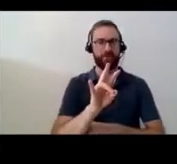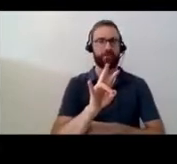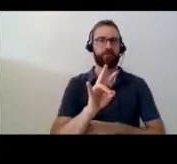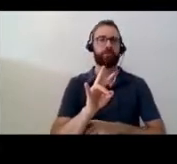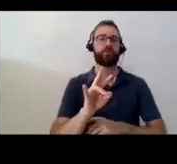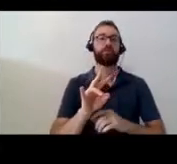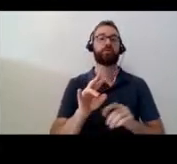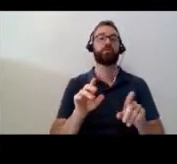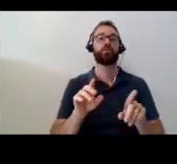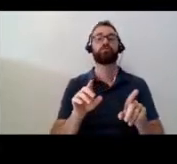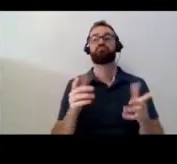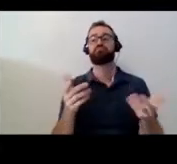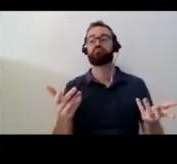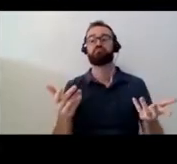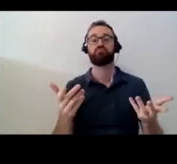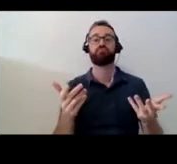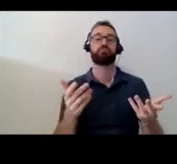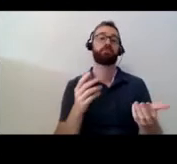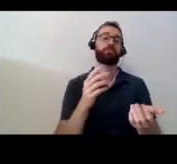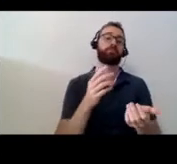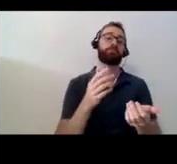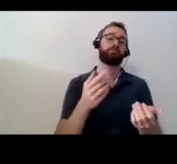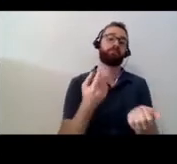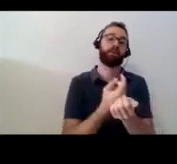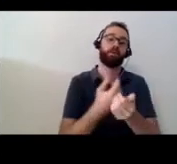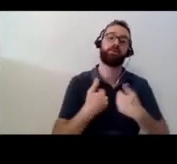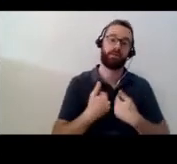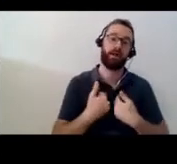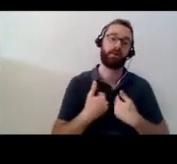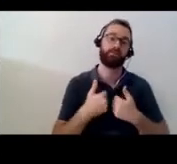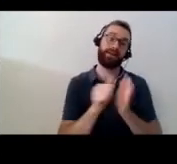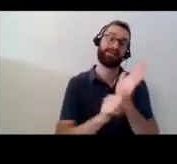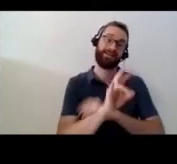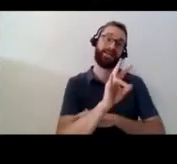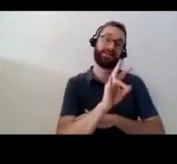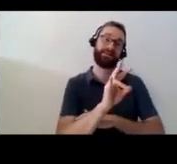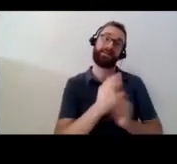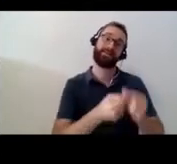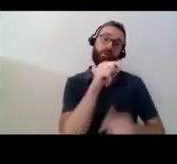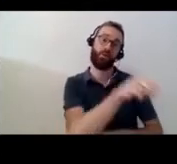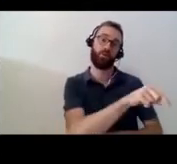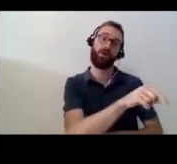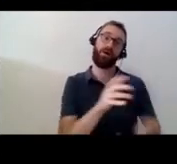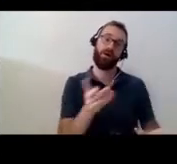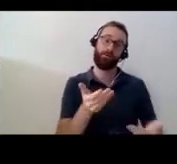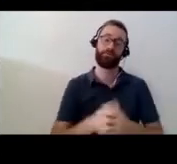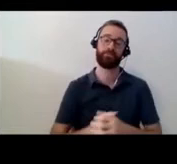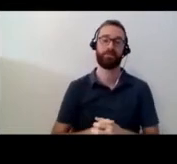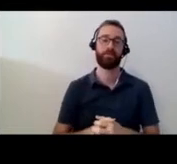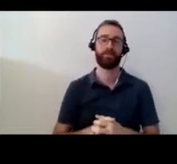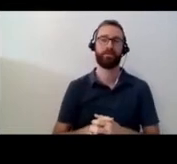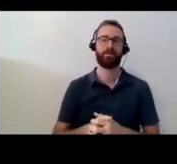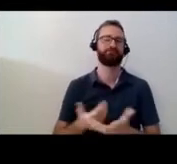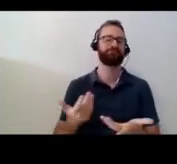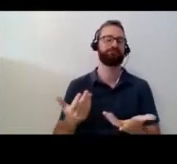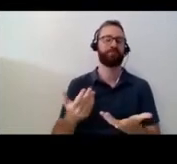comme en passant par les vétérinaires de l'article 7. Bon, donc encore une fois, il semble que les arguments mis de